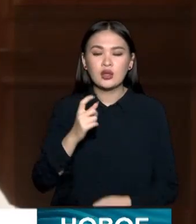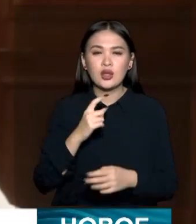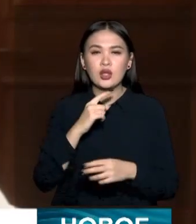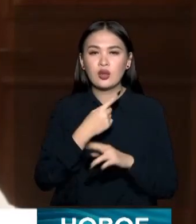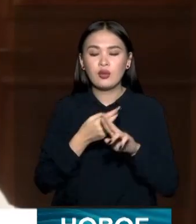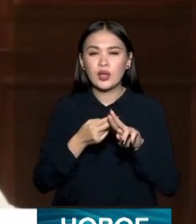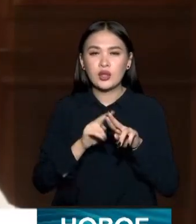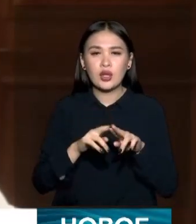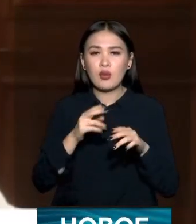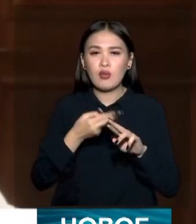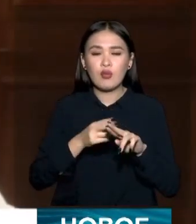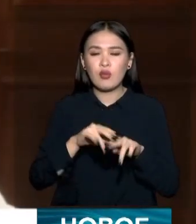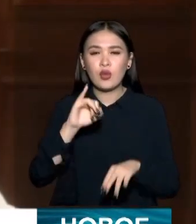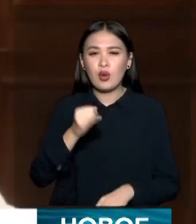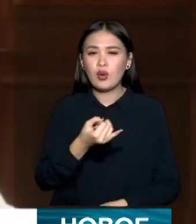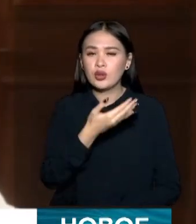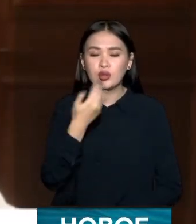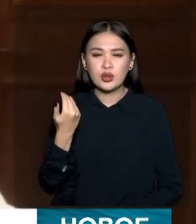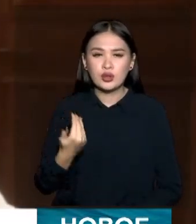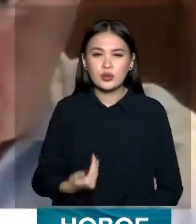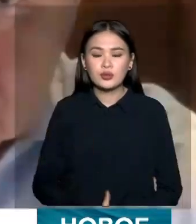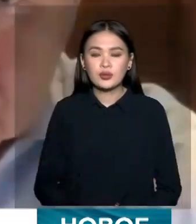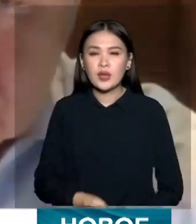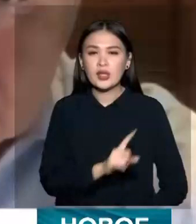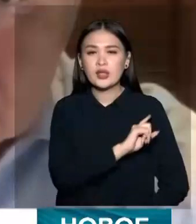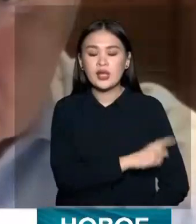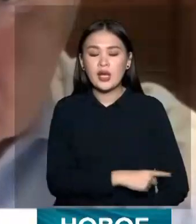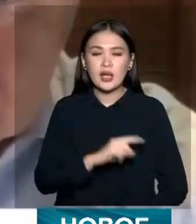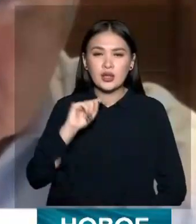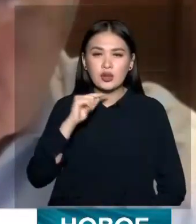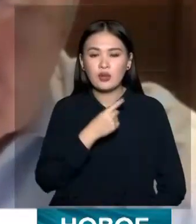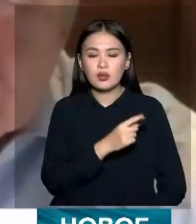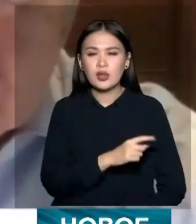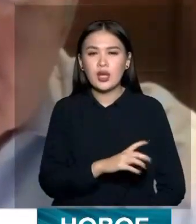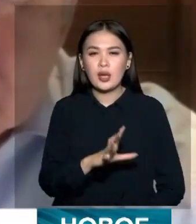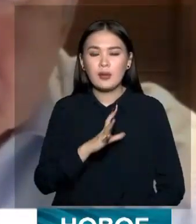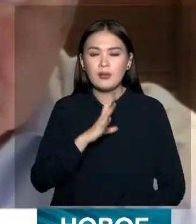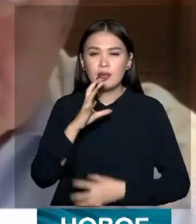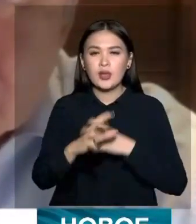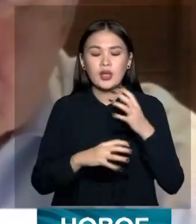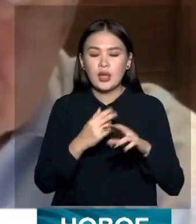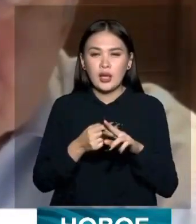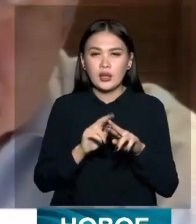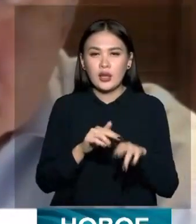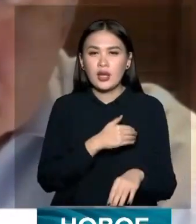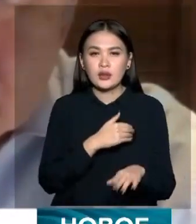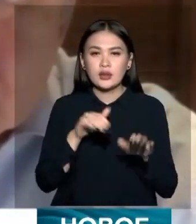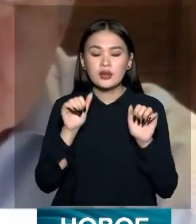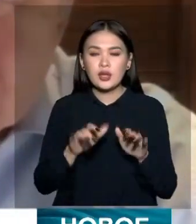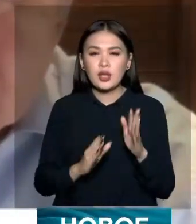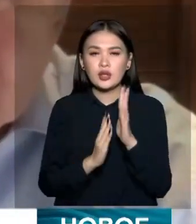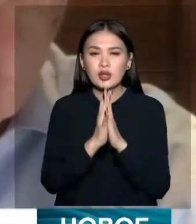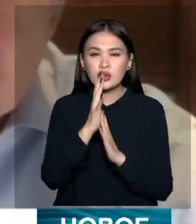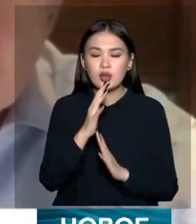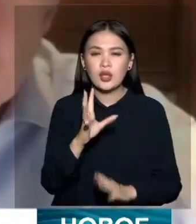это неплохой показатель. А сильнейшие экономики мира сейчас пытаются справиться с растущей